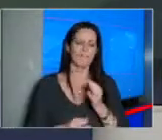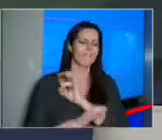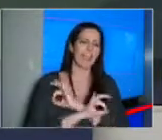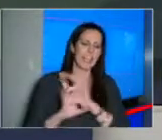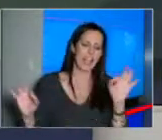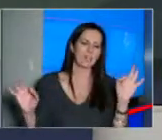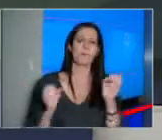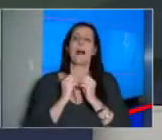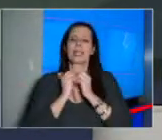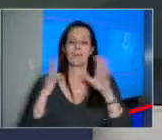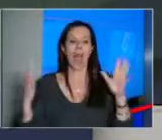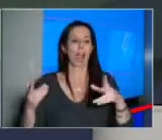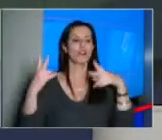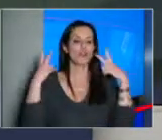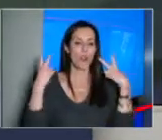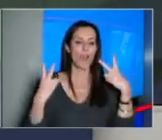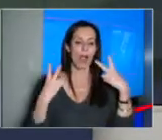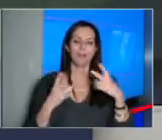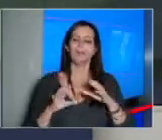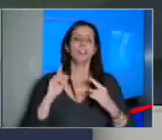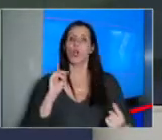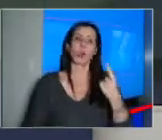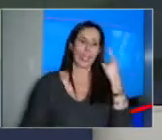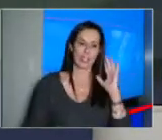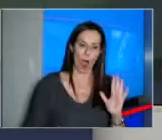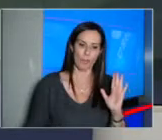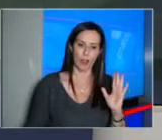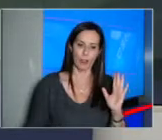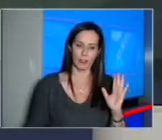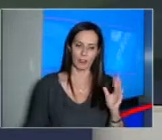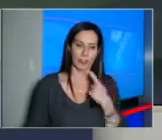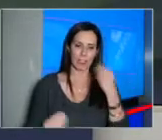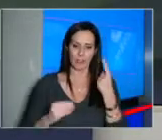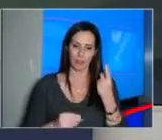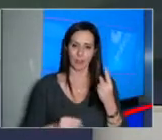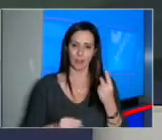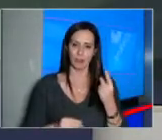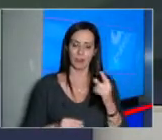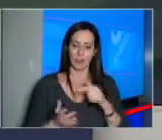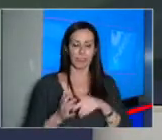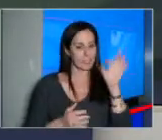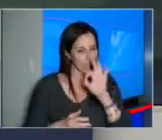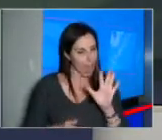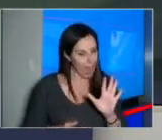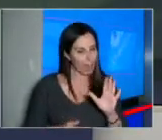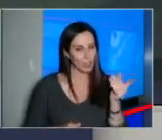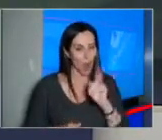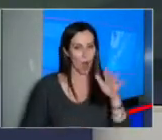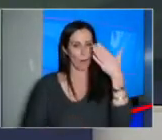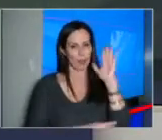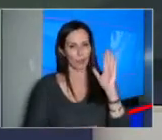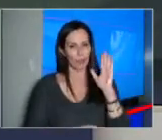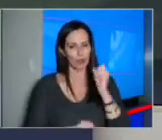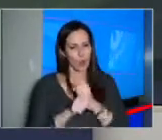פנטסטית, פנומנלית, חשובה בעיניי, יוצאת דופן. אני אגיד דבר אחד, למגינת ליבי זה עדיין לא המדינה